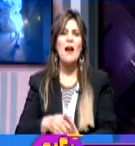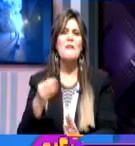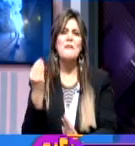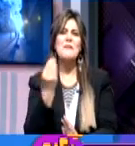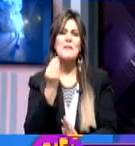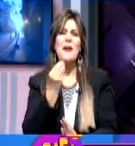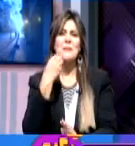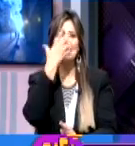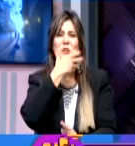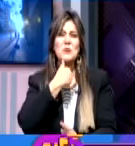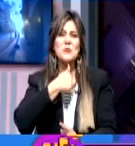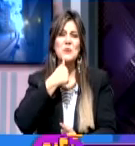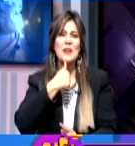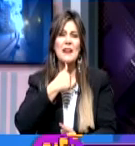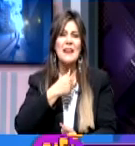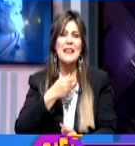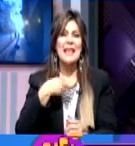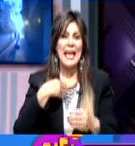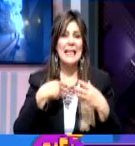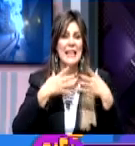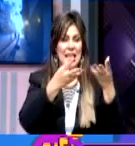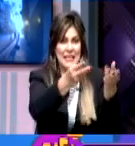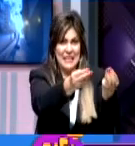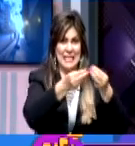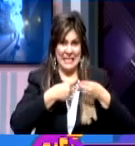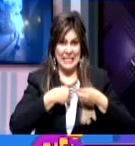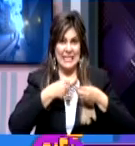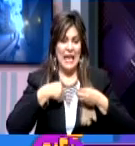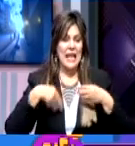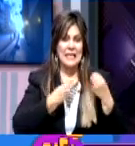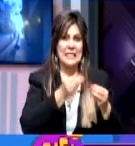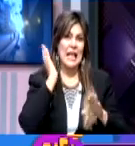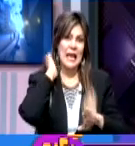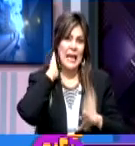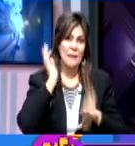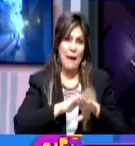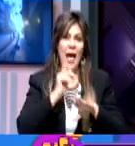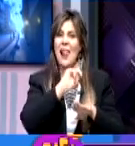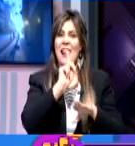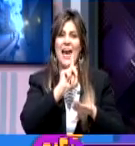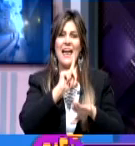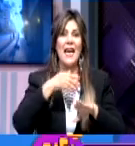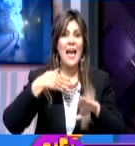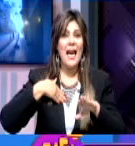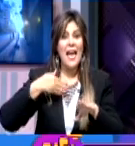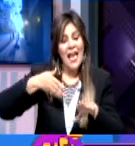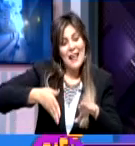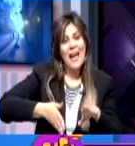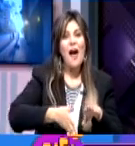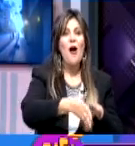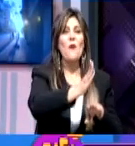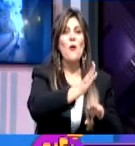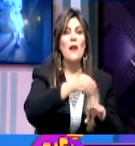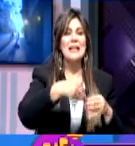الرقمي هو لا تاتي الينا لكي نقدم لك الخدمه، بدل الخدمه وهو موجود في مكانه. خلاص اتلغت الاوراق،